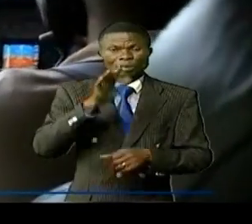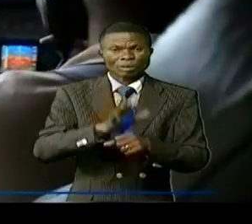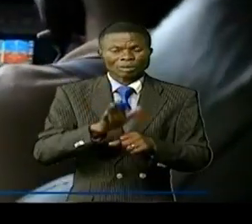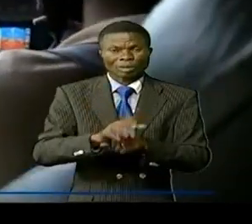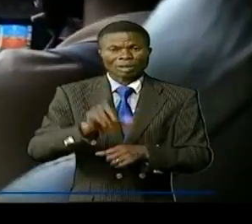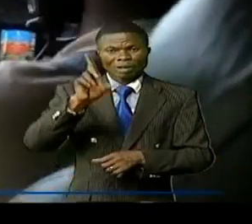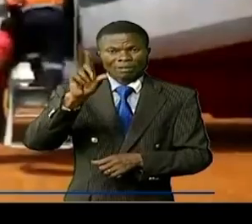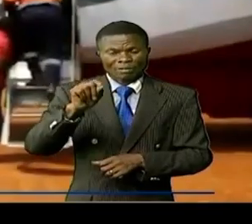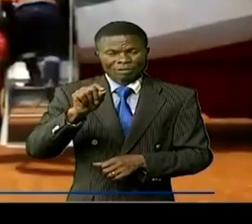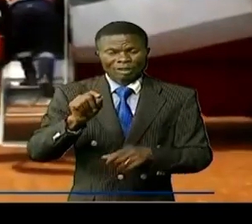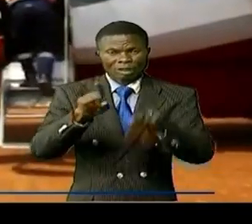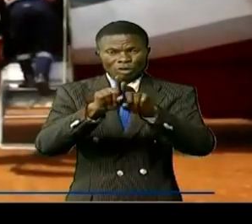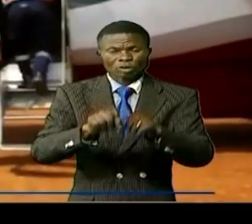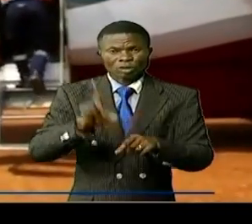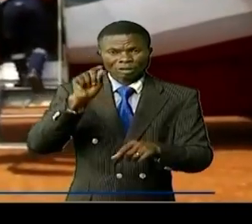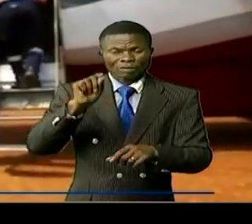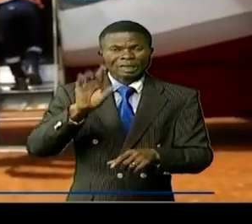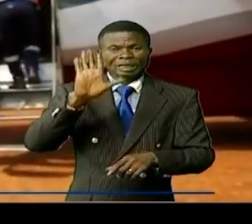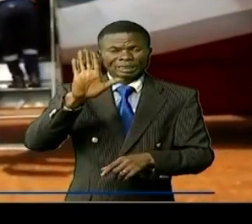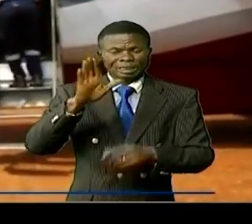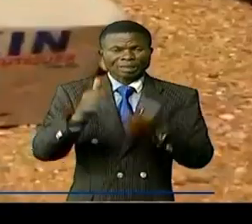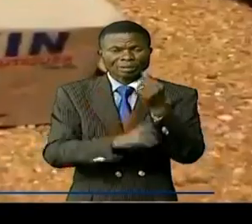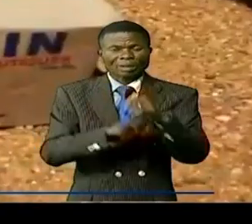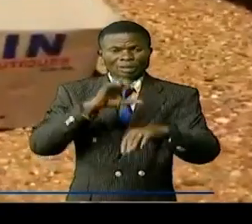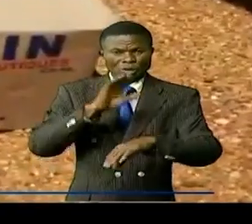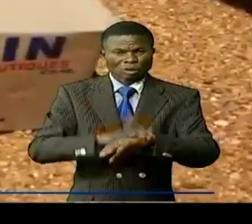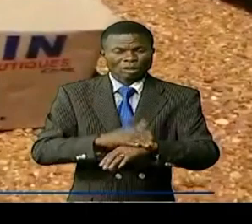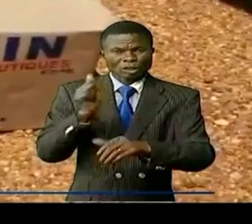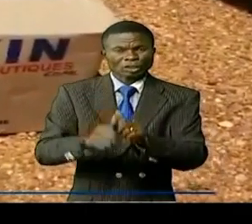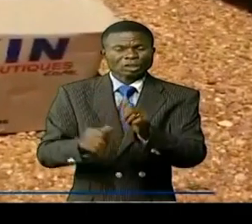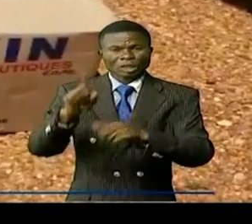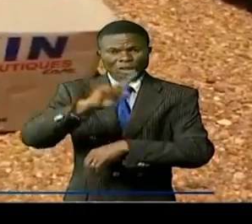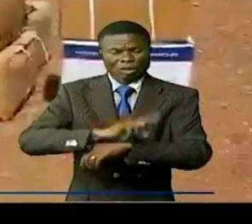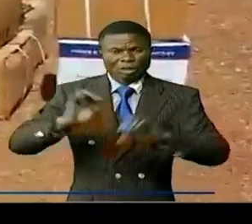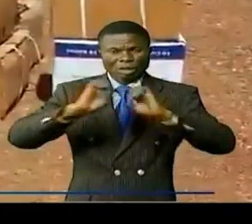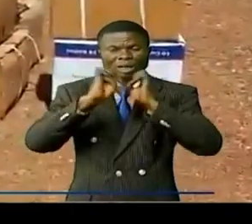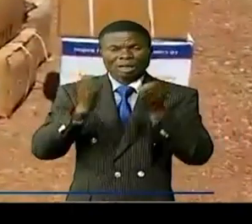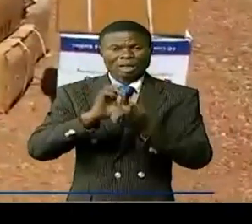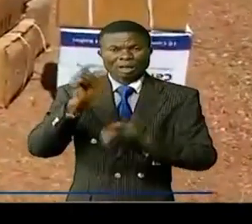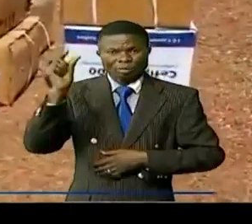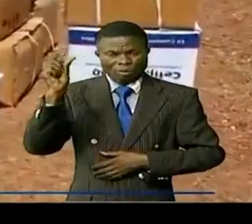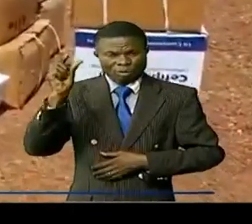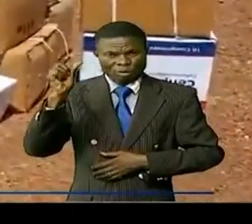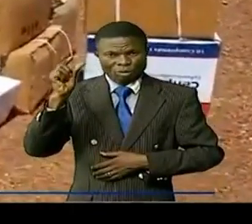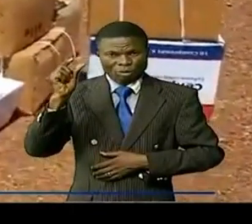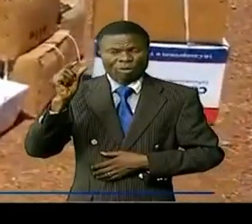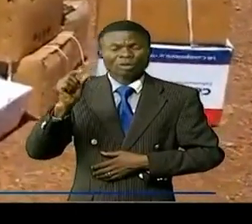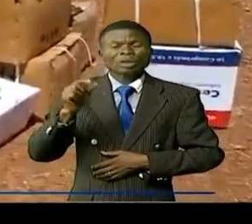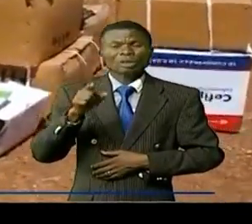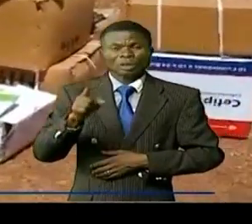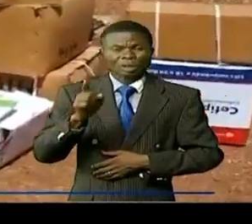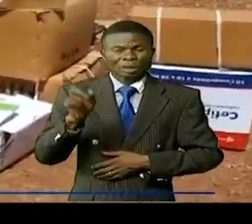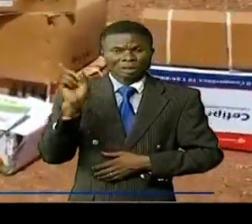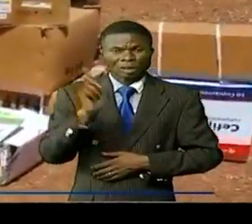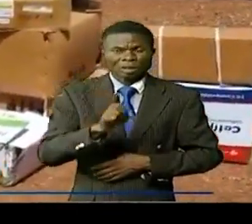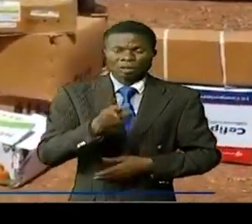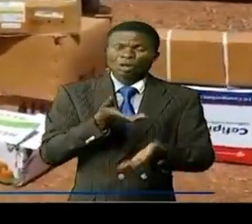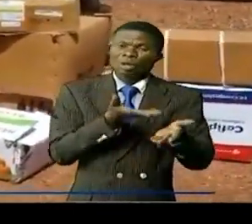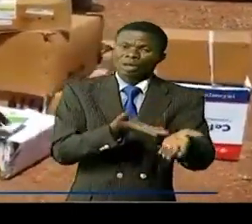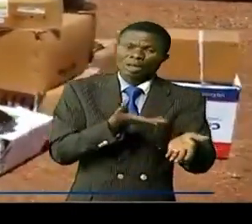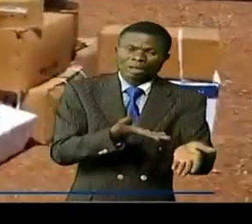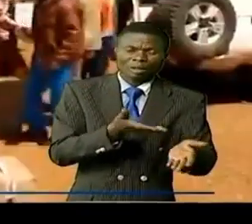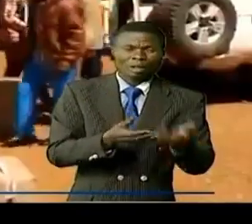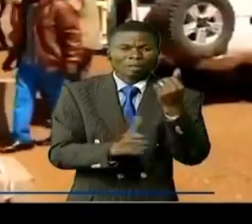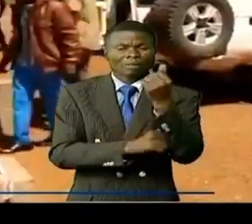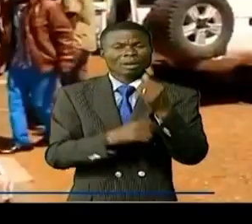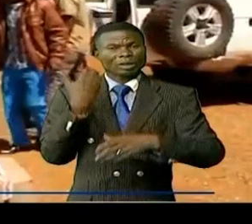à 25 cas enregistrés par jour. Déjà, l'entreprise minière AVZ de Datcom est venue à la rescousse des